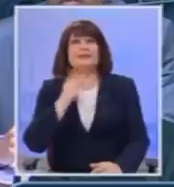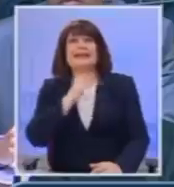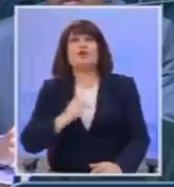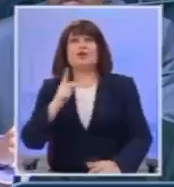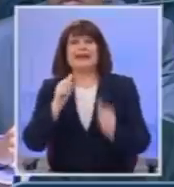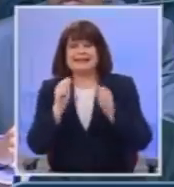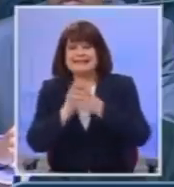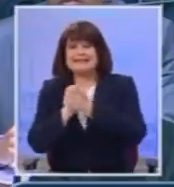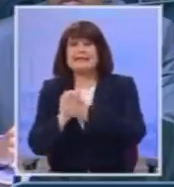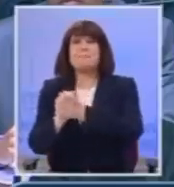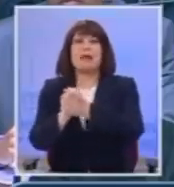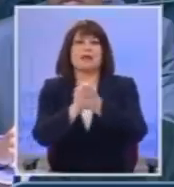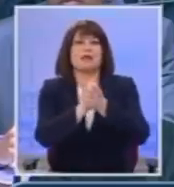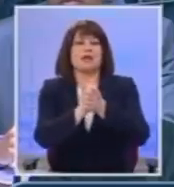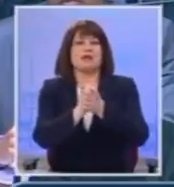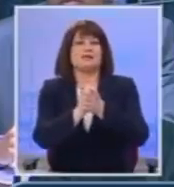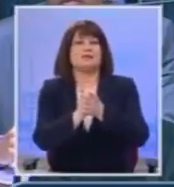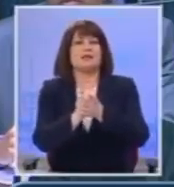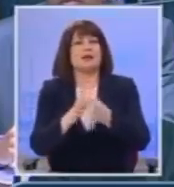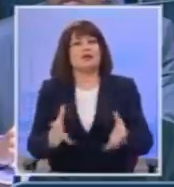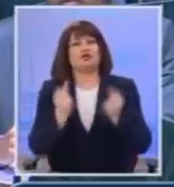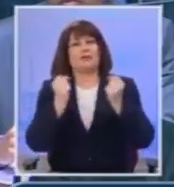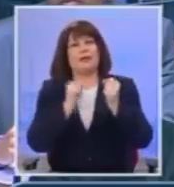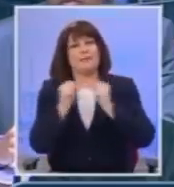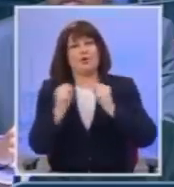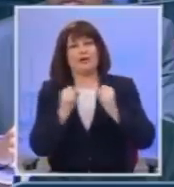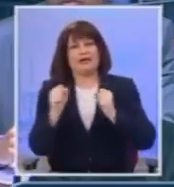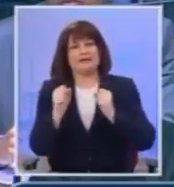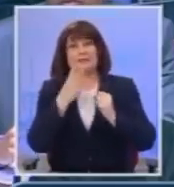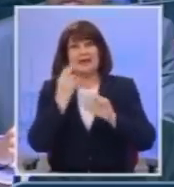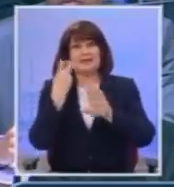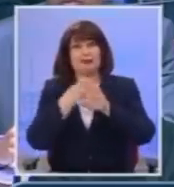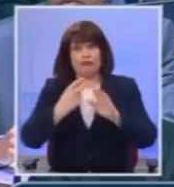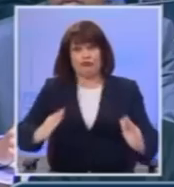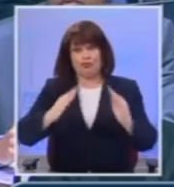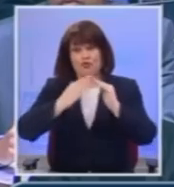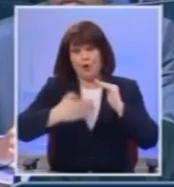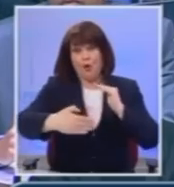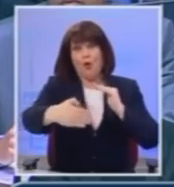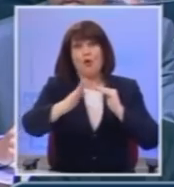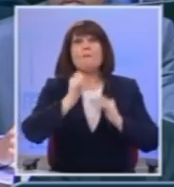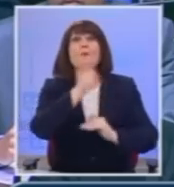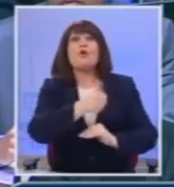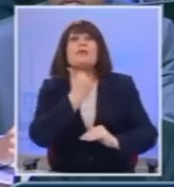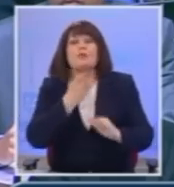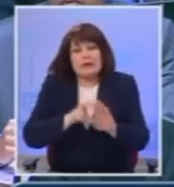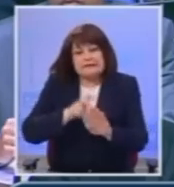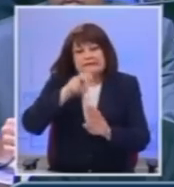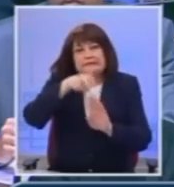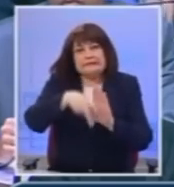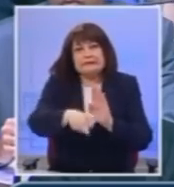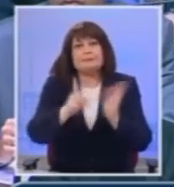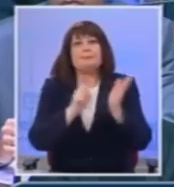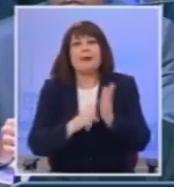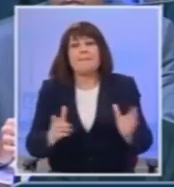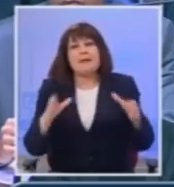συμμαχίες για να τα βγάλει πέρα σε αυτή τη κρίση. Υπάρχει ένα βουνό μπροστά μας. Και δεν μπορείτε μόνοι σας. Θα πρέπει να